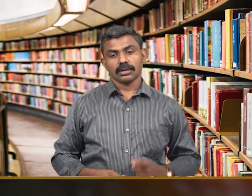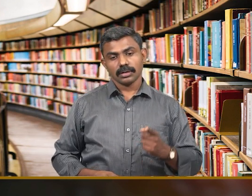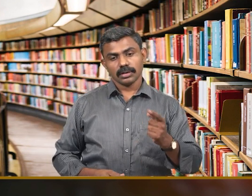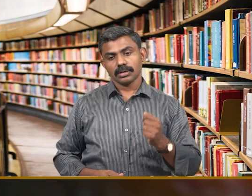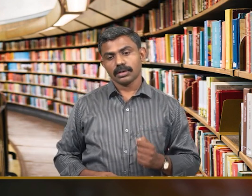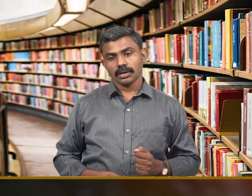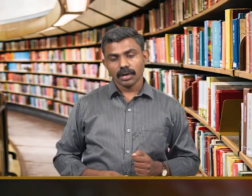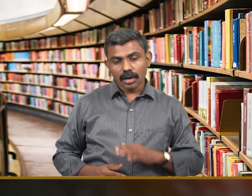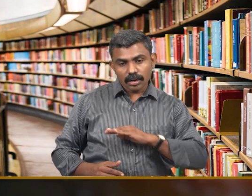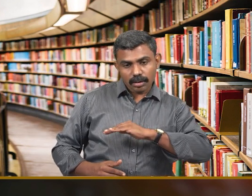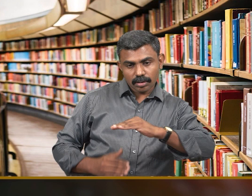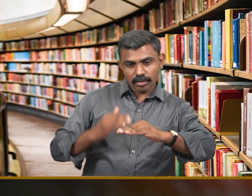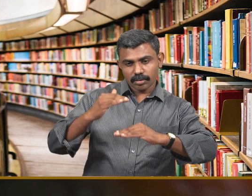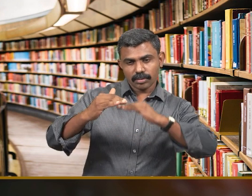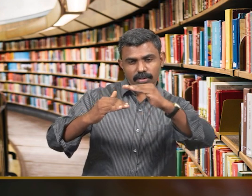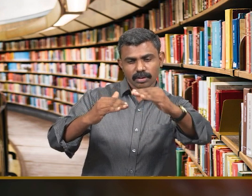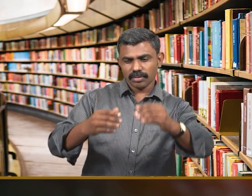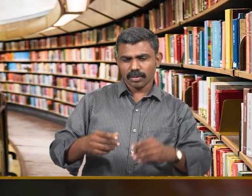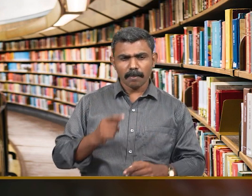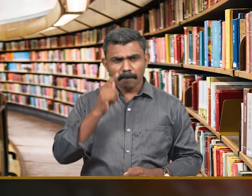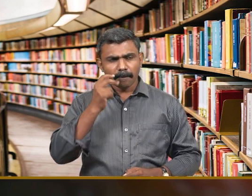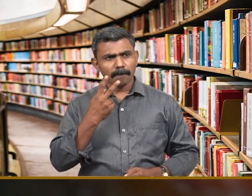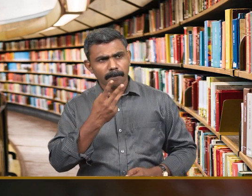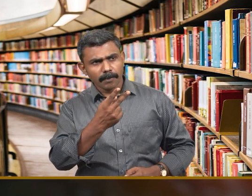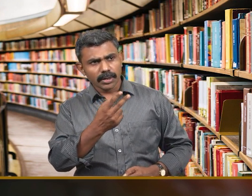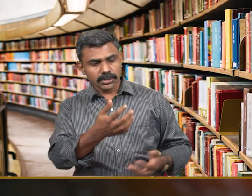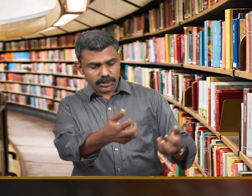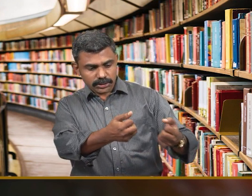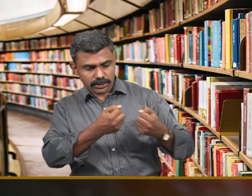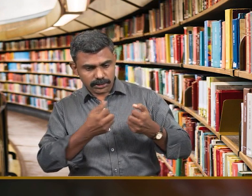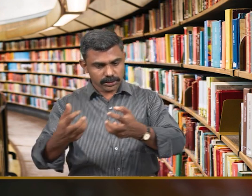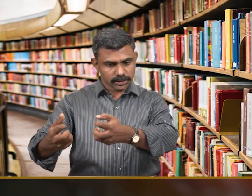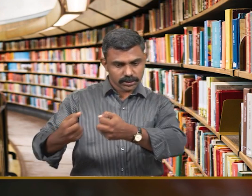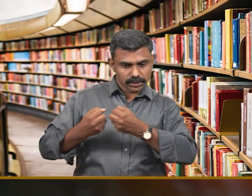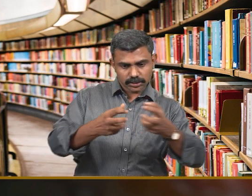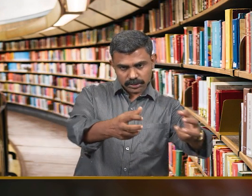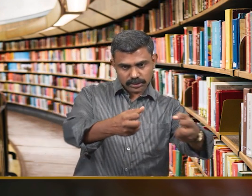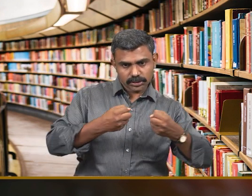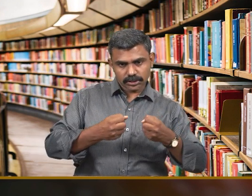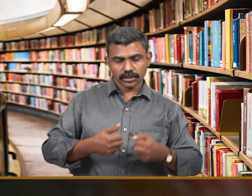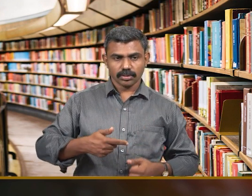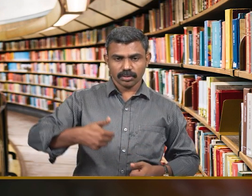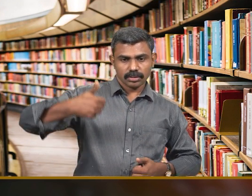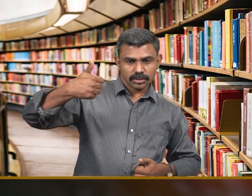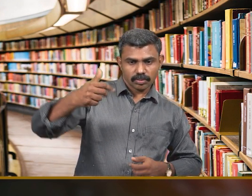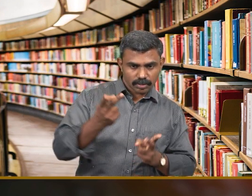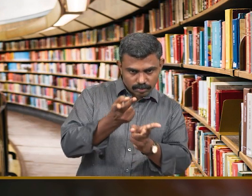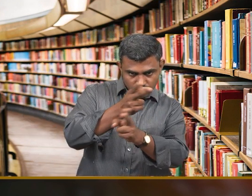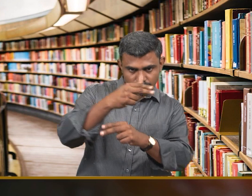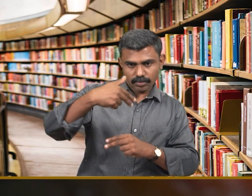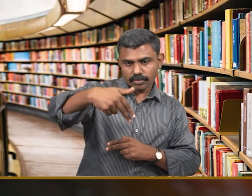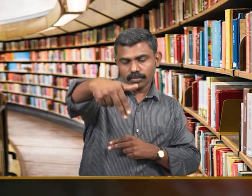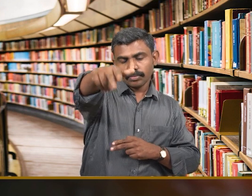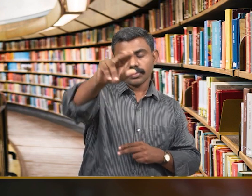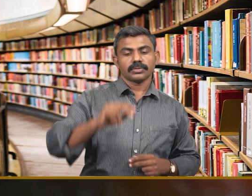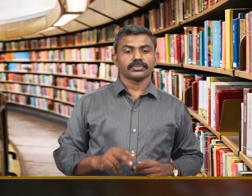பார்த்தீங்கன்னா அந்த அந்த இத்தாலி மக்களை வந்து இழுக்குது, உள்ளே இழுக்குது. ஸோ அந்த அளவுக்கு இவர் ஒரு பேச்சாற்றல் மிக்க ஒரு தலைவராக செயல்பட்டார். அது மட்டும் இல்லாமல்